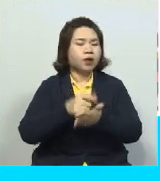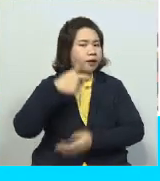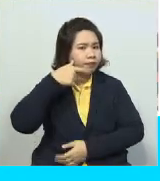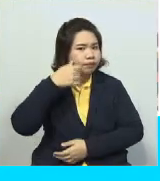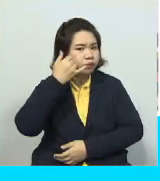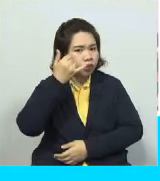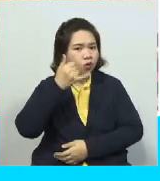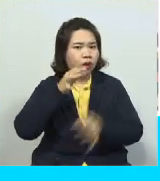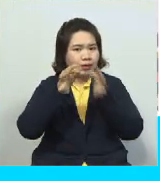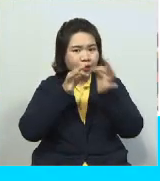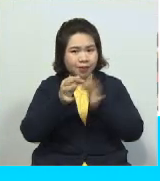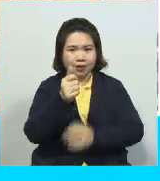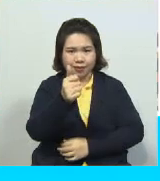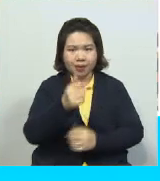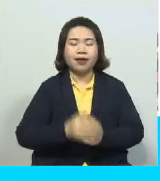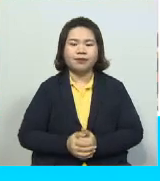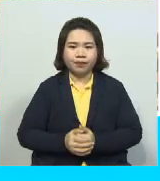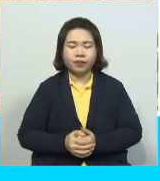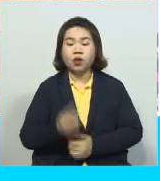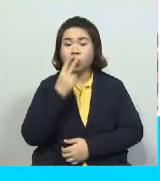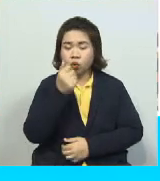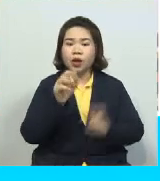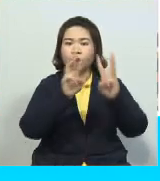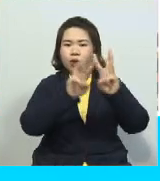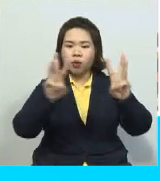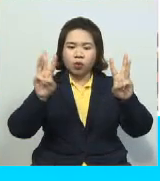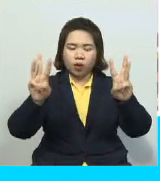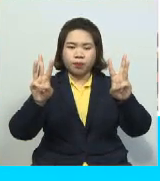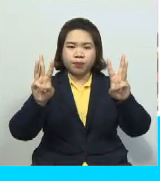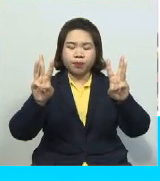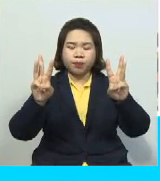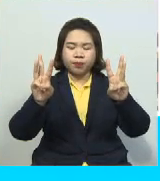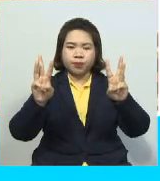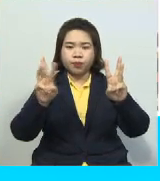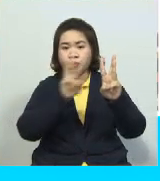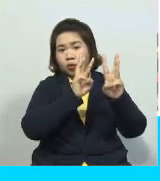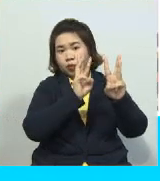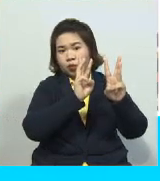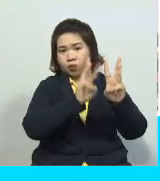ข้อมูลนะครับถ้ามีก็สามารถเข้าไปดูที่เว็บไซต์ก็จะเป็นที่